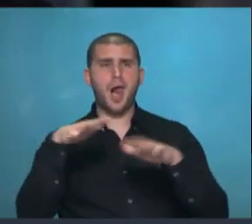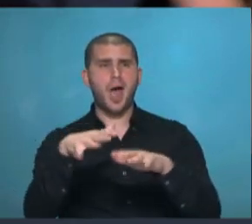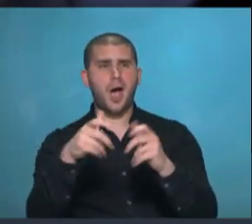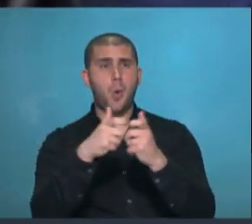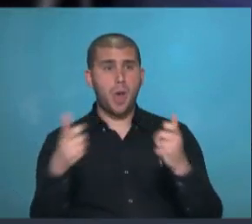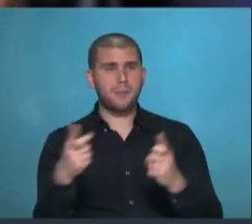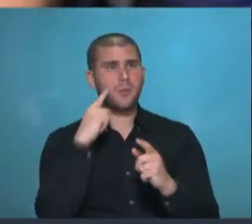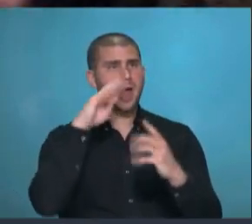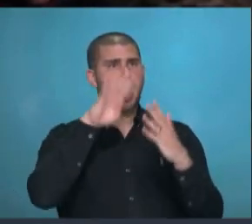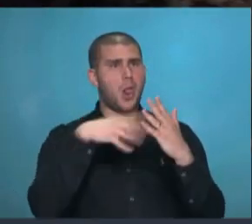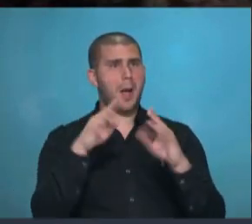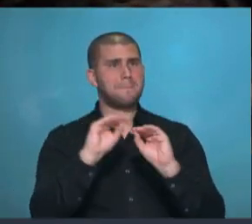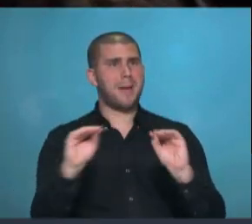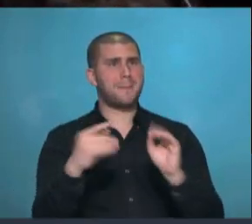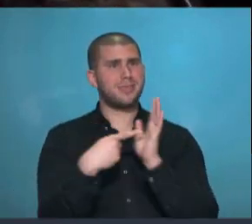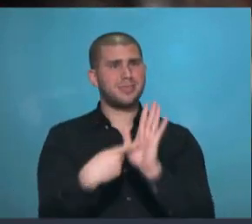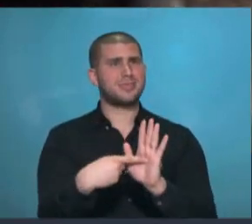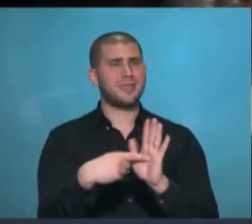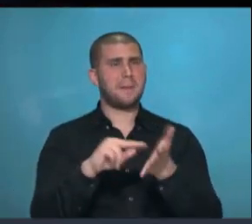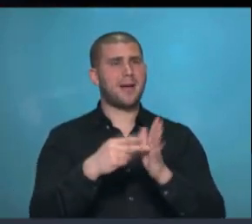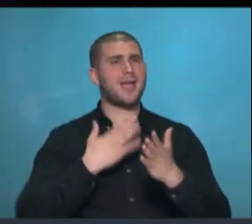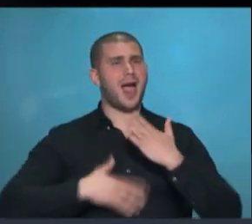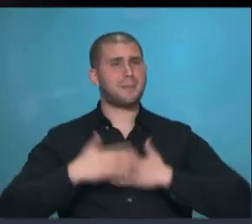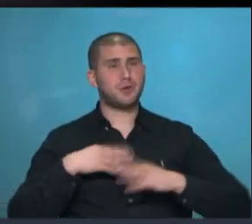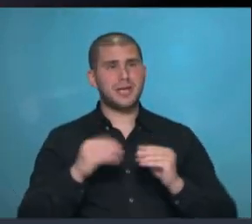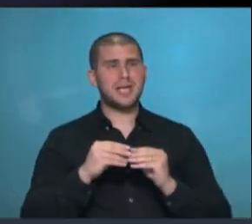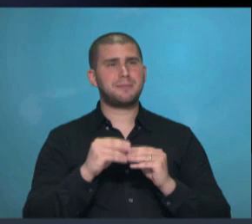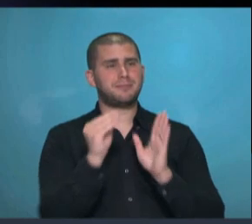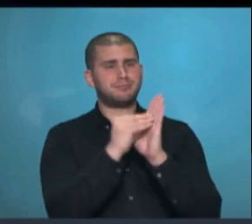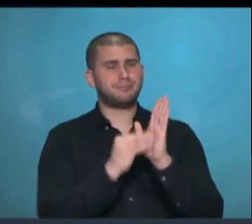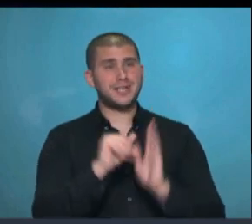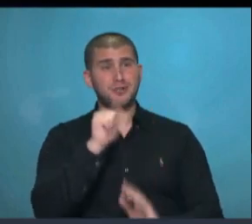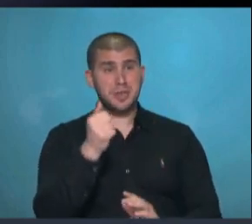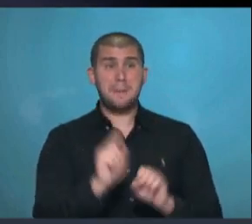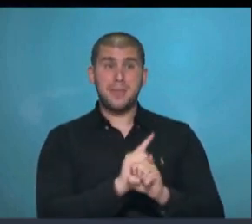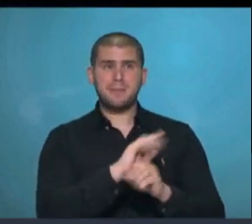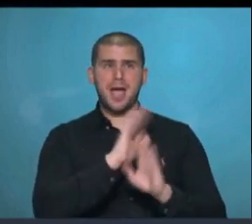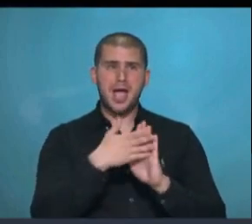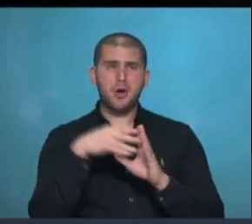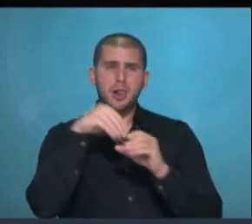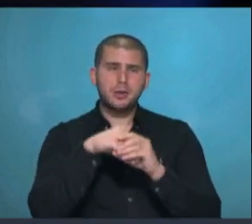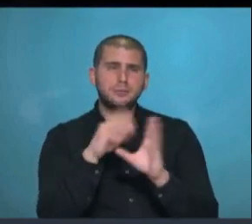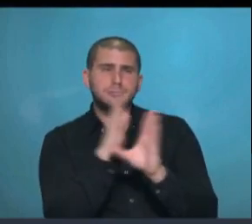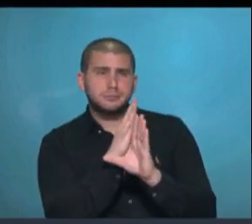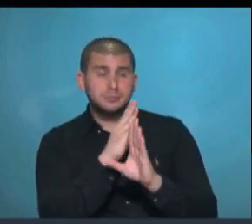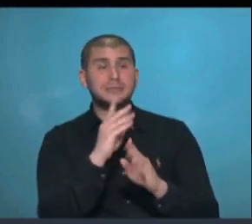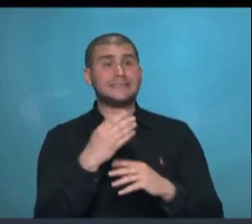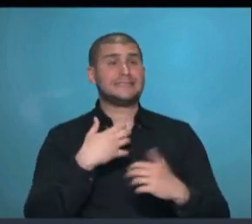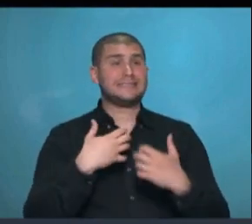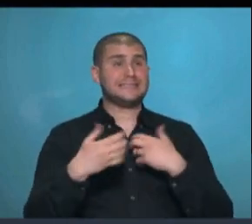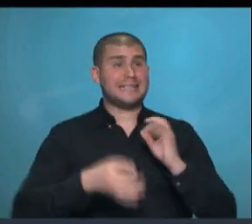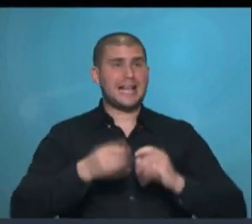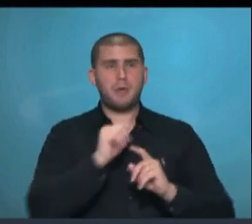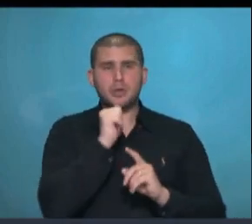הנה הלוח שהמאמן יציג בחדר ההלבשה עם ההרכב הראשון. כרגע הכל בחדרי חדרים. השחקנים לא